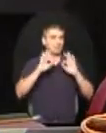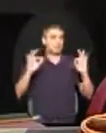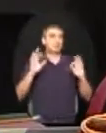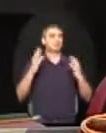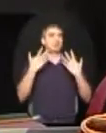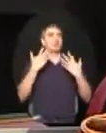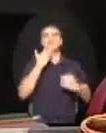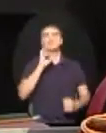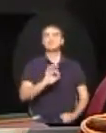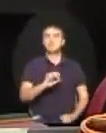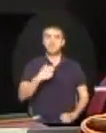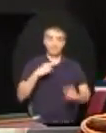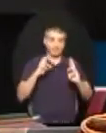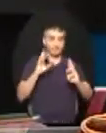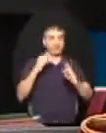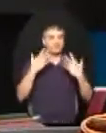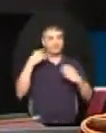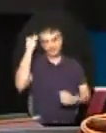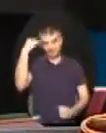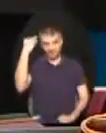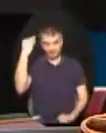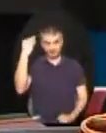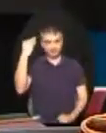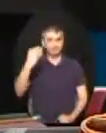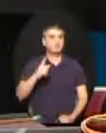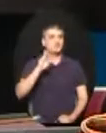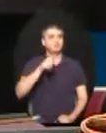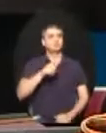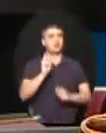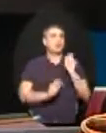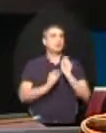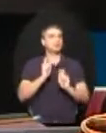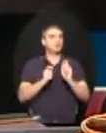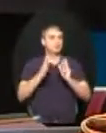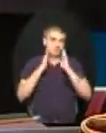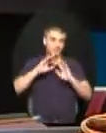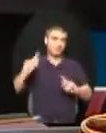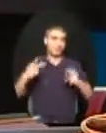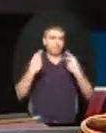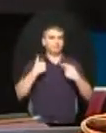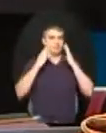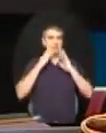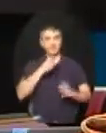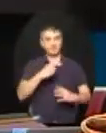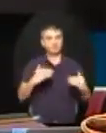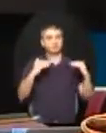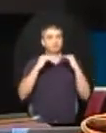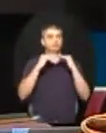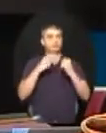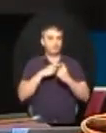של האביב הישראלי, ואני מקווה גם של האביב הפלסטיני. יש שם אנשים שמאמינים בכל הערכים שאני מאמינה בהם,